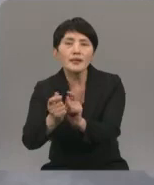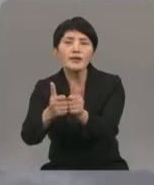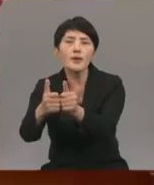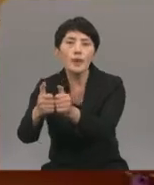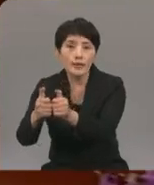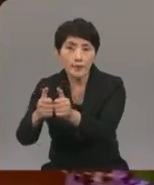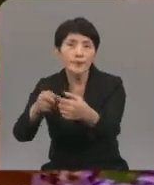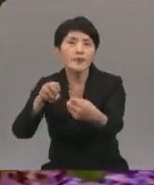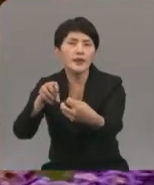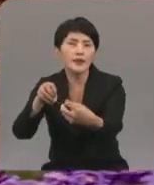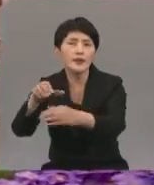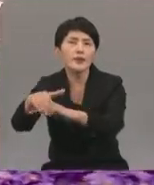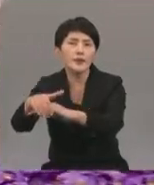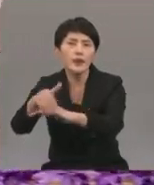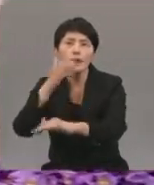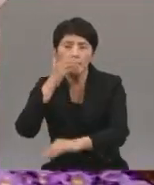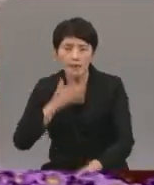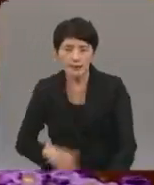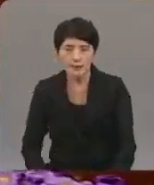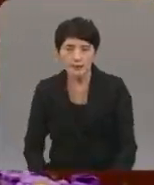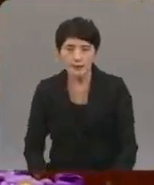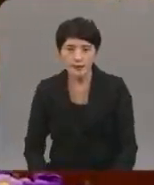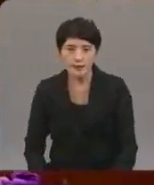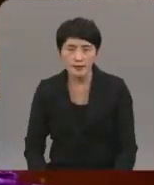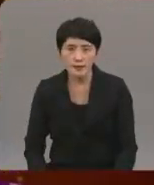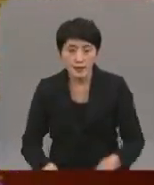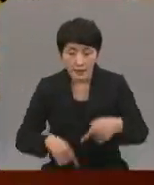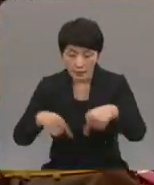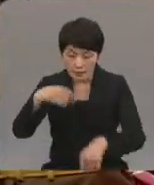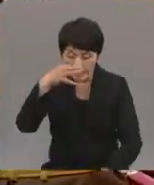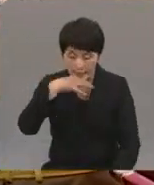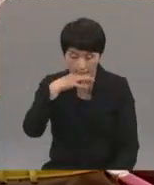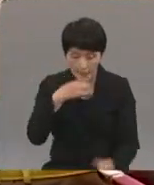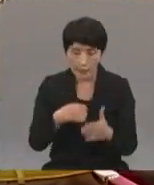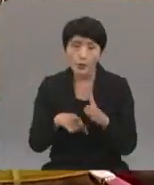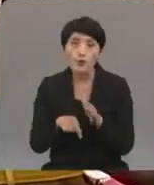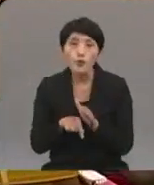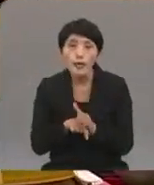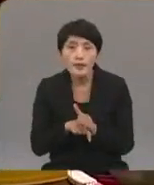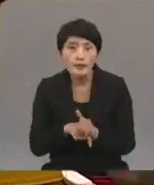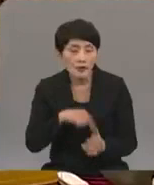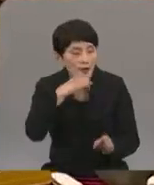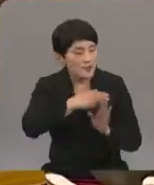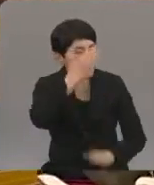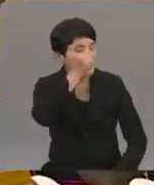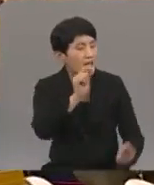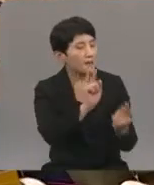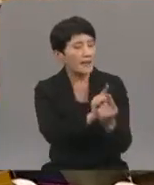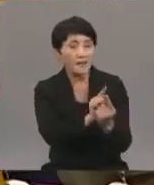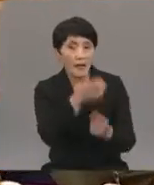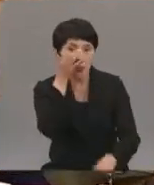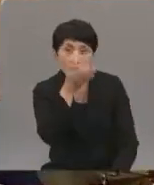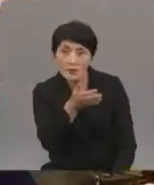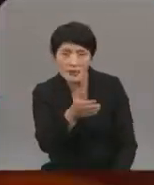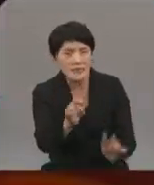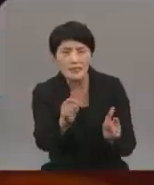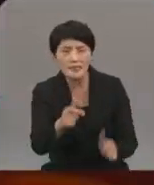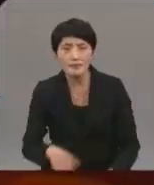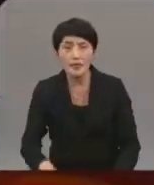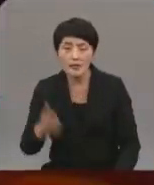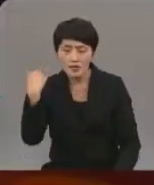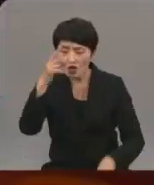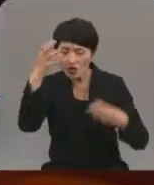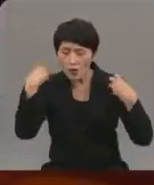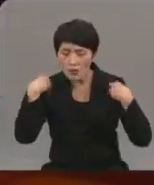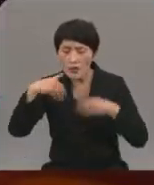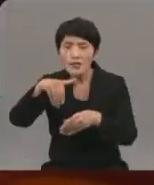大。尹锡悦还说，为应对北韩核攻击，相较美国将核武器部署北约盟国的方式，需要